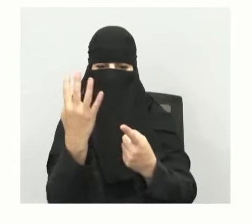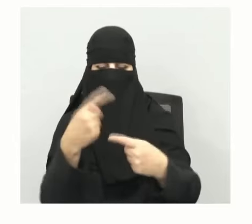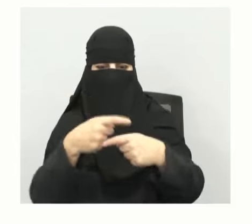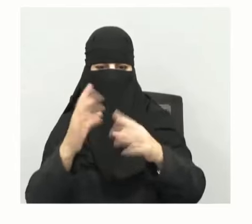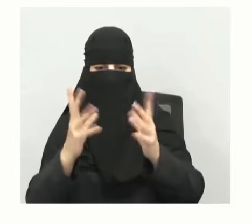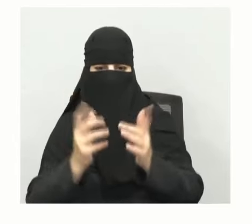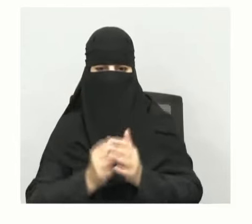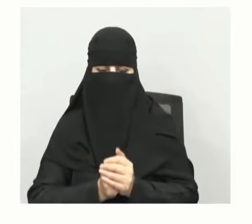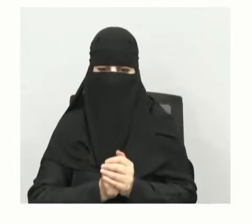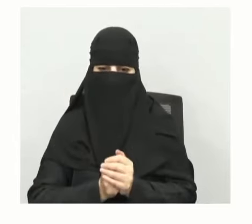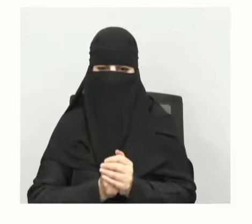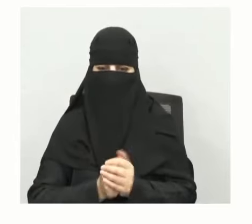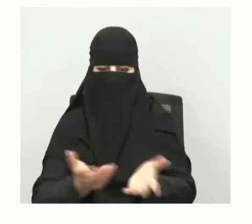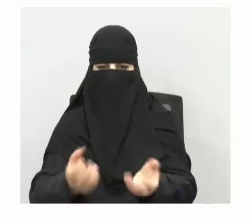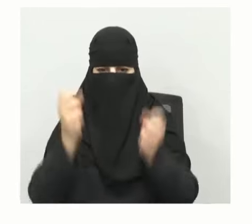تساوي